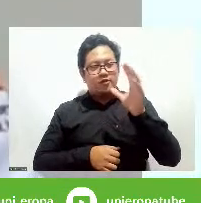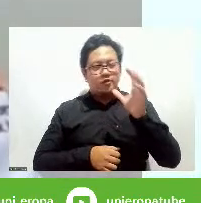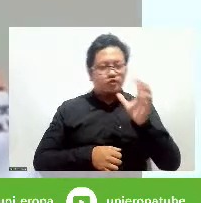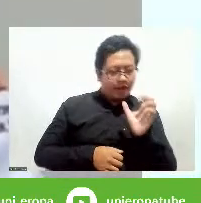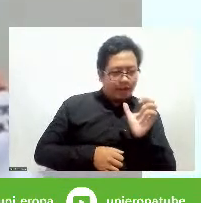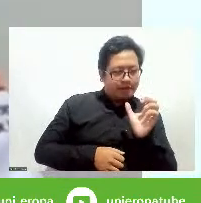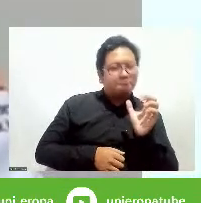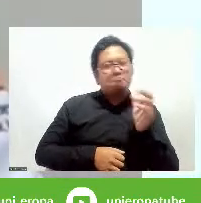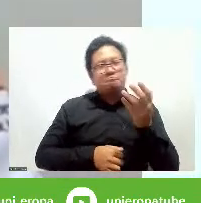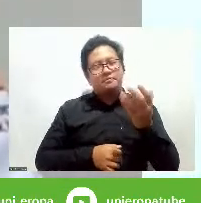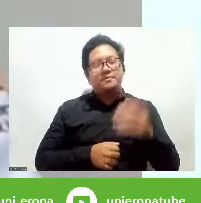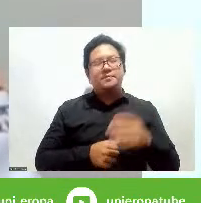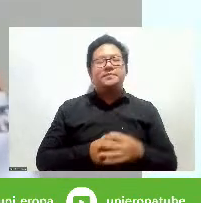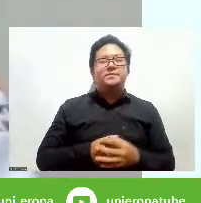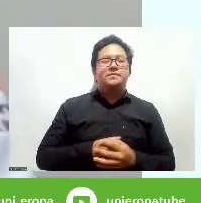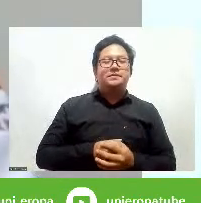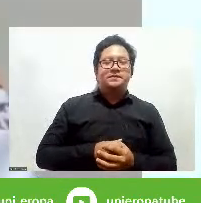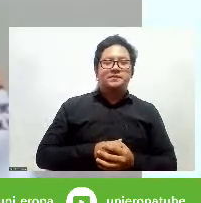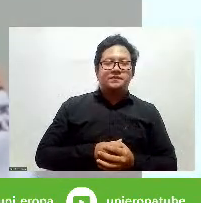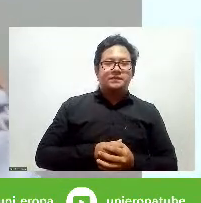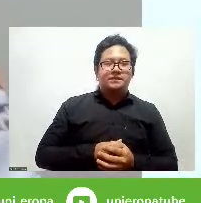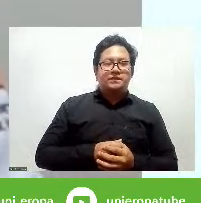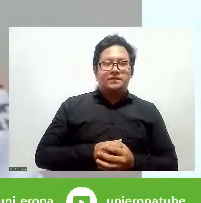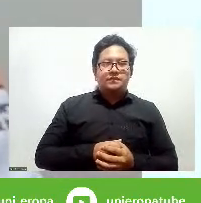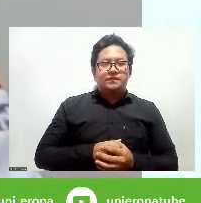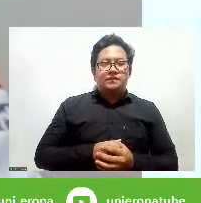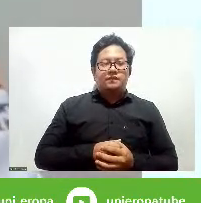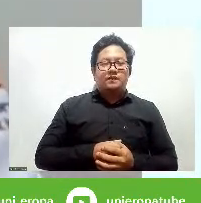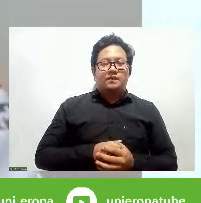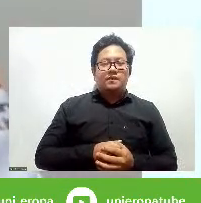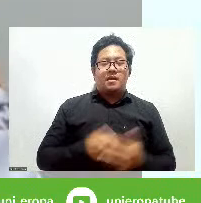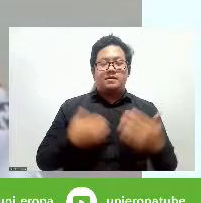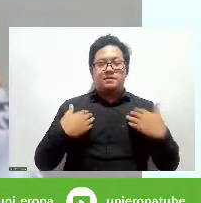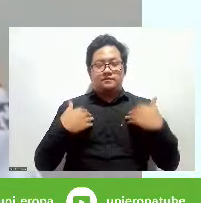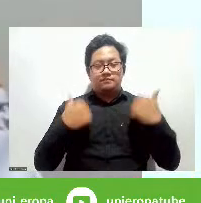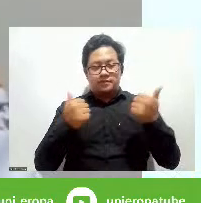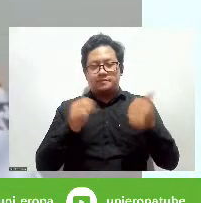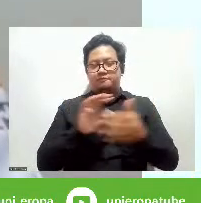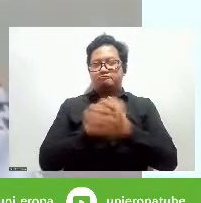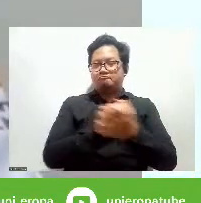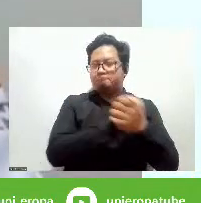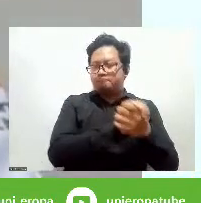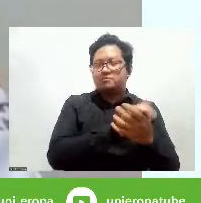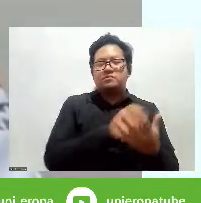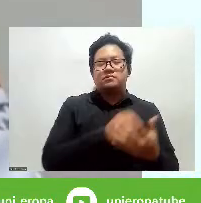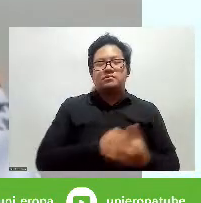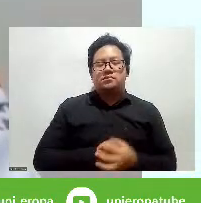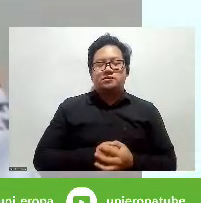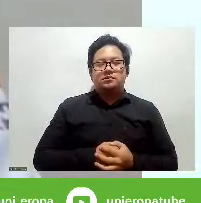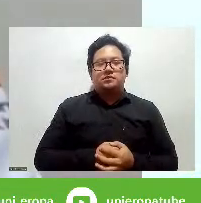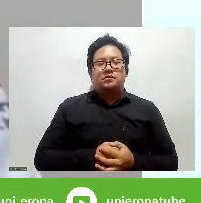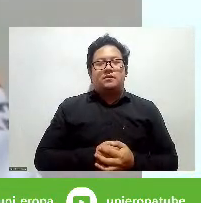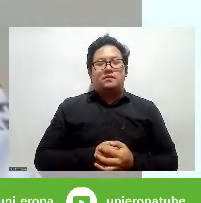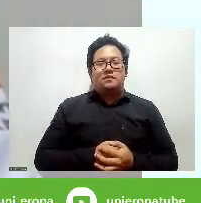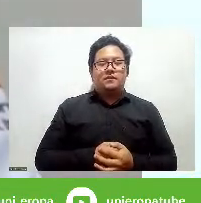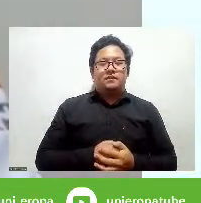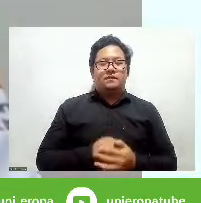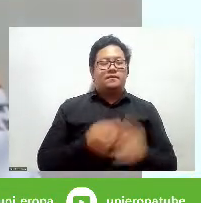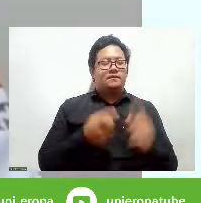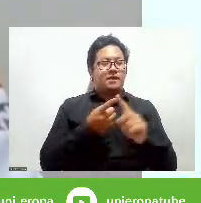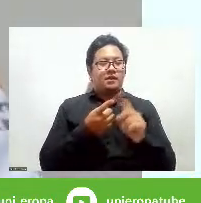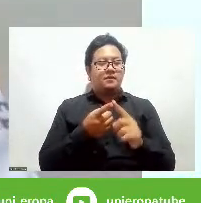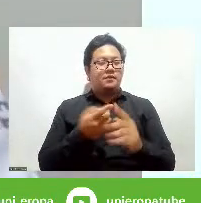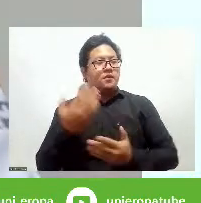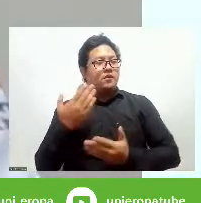eh Bin Salam sehat dan pertama marilah kita mengucapkan syukur kehadirat